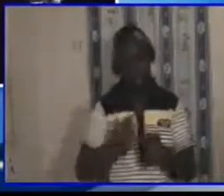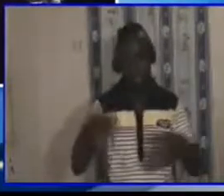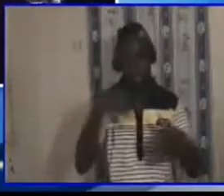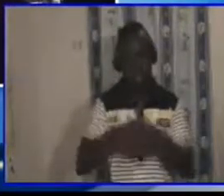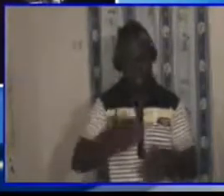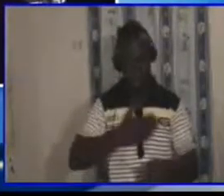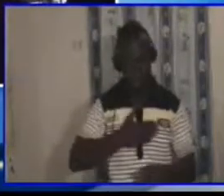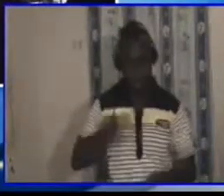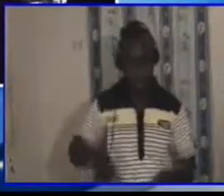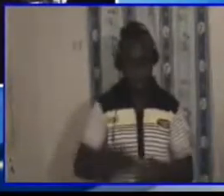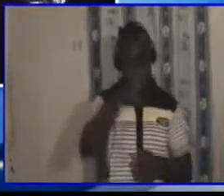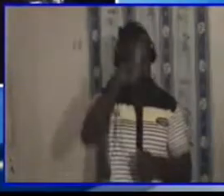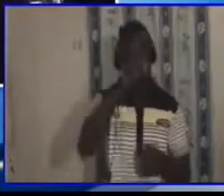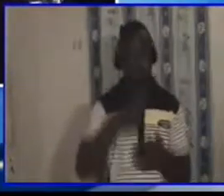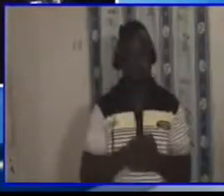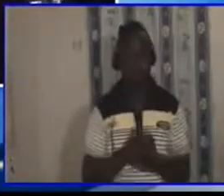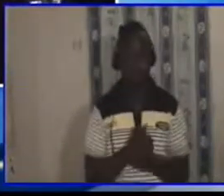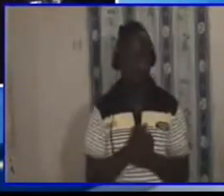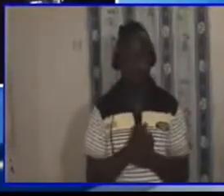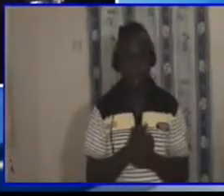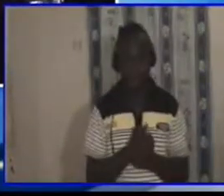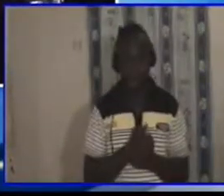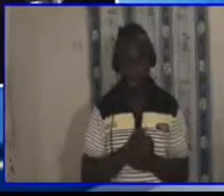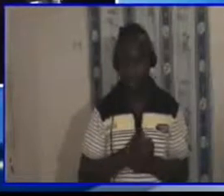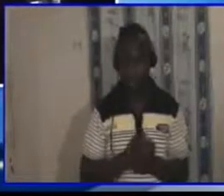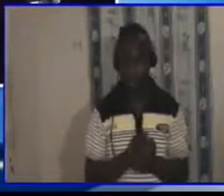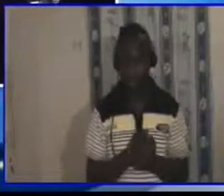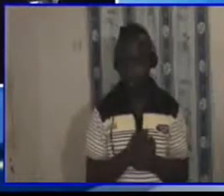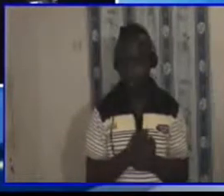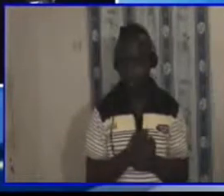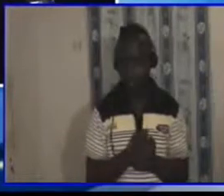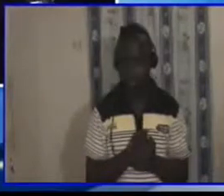nelle vostre città e nel vostro paese